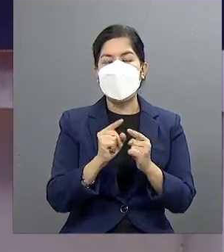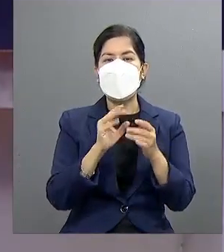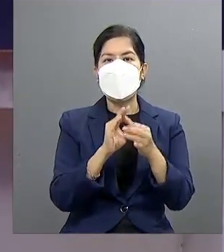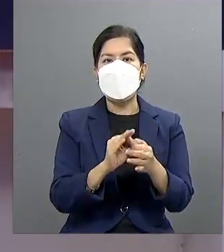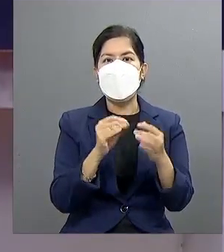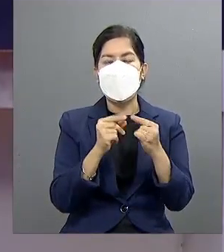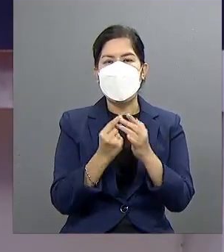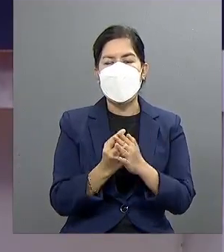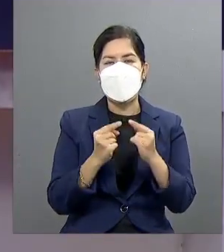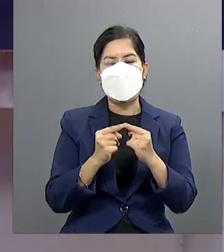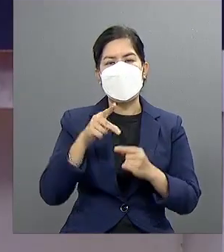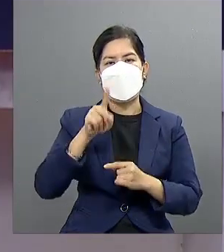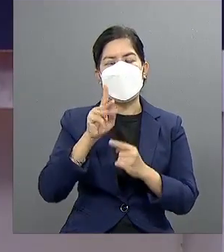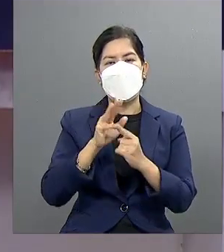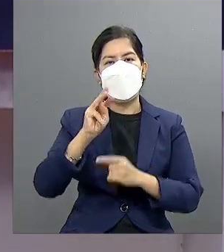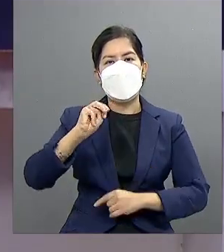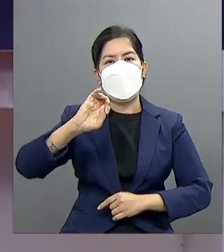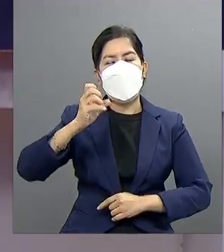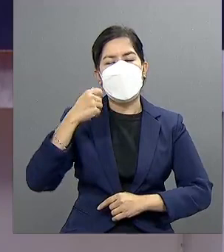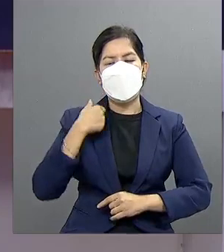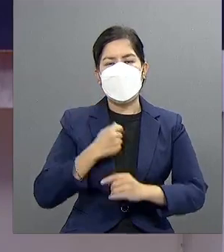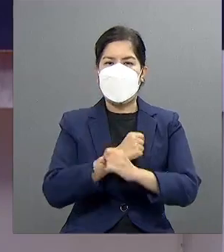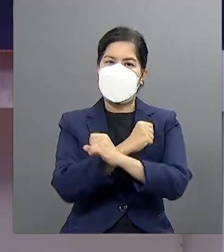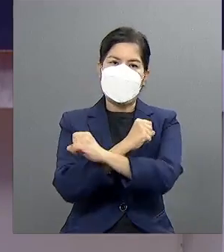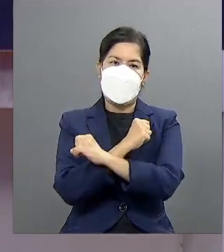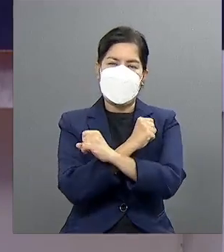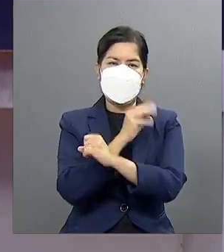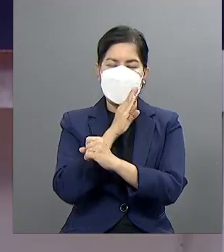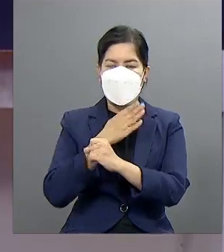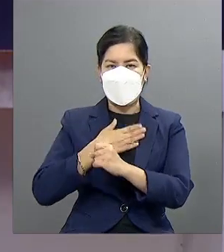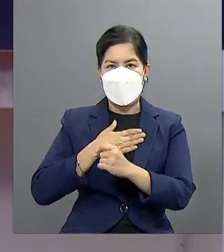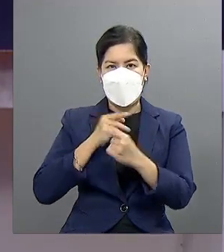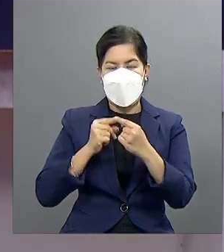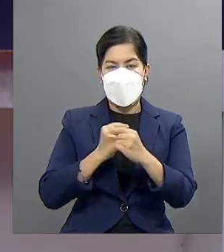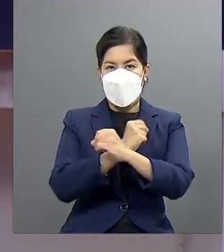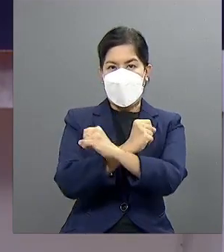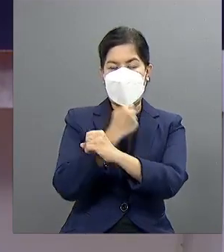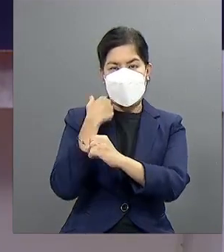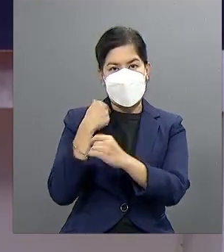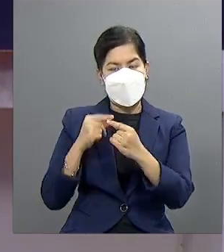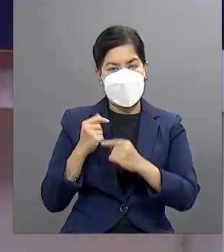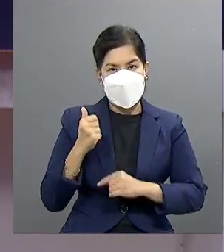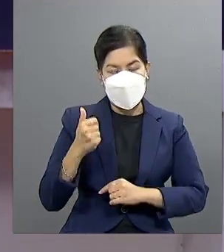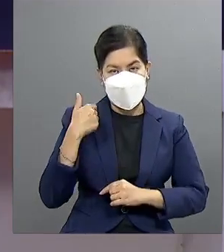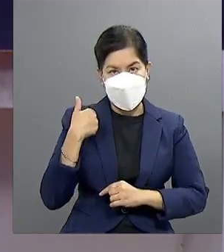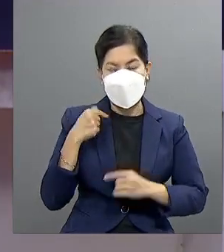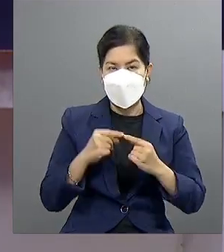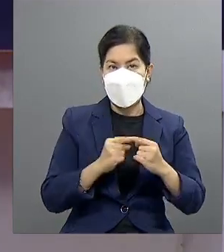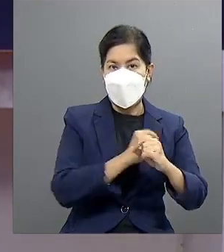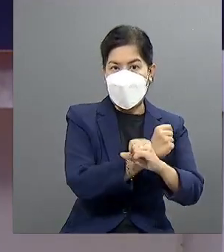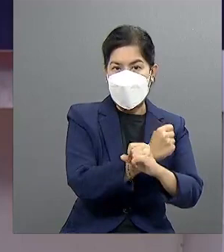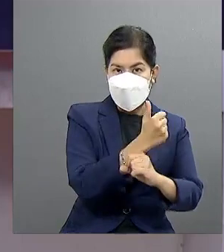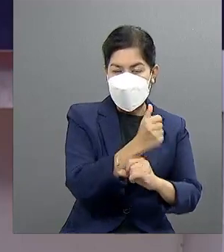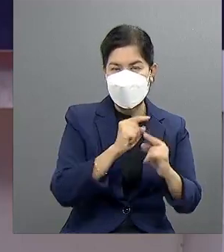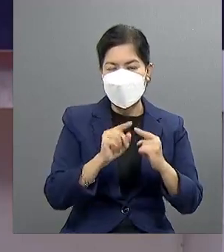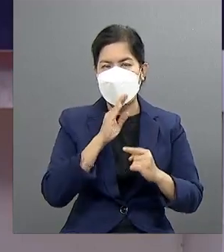าสำคัญมากๆเพราะว่าถ้าเราภูมิคุ้มกันดีก็อาจจะต่อต้านกับโรคภัยต่างๆได้ดีแต่บางทีเราดูแลตัวเองมากจ